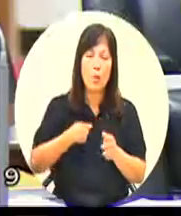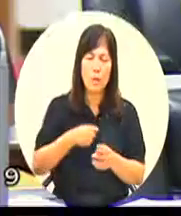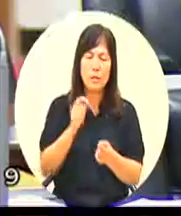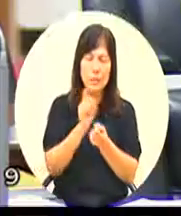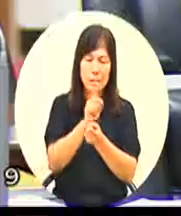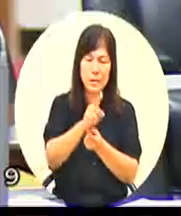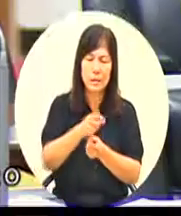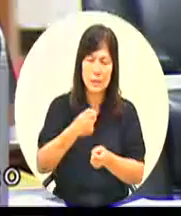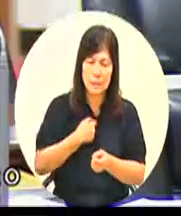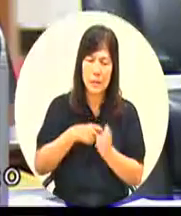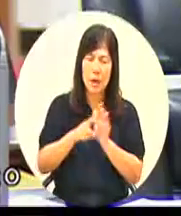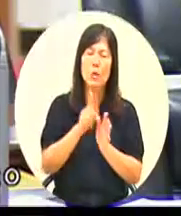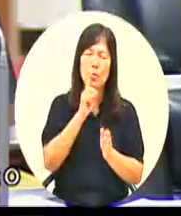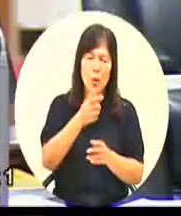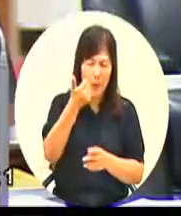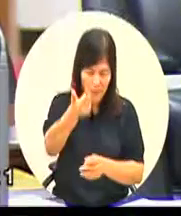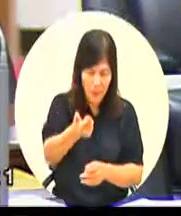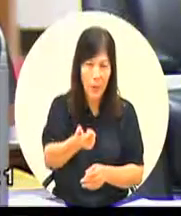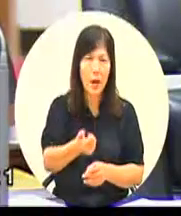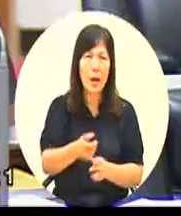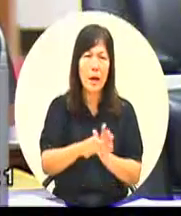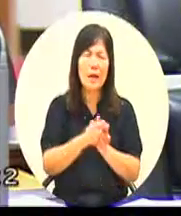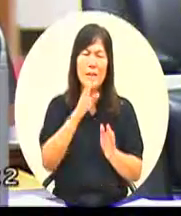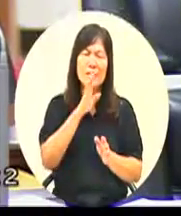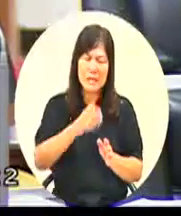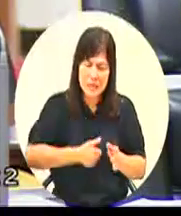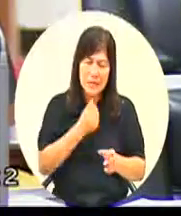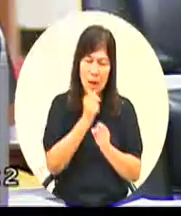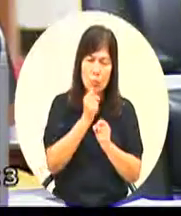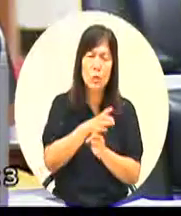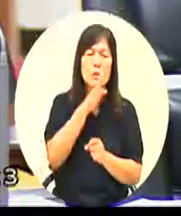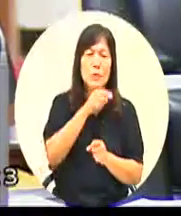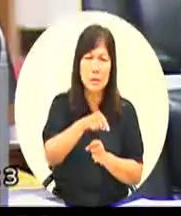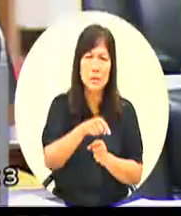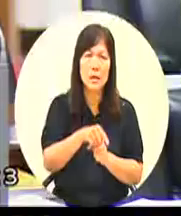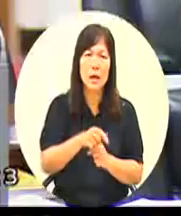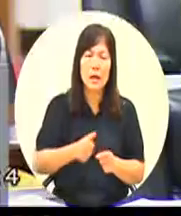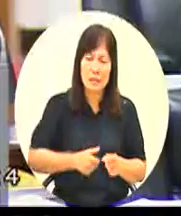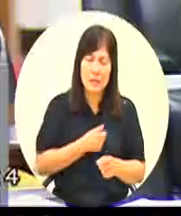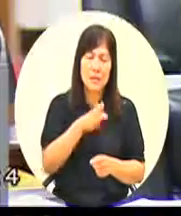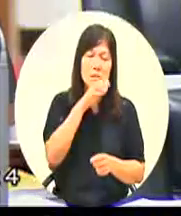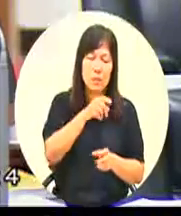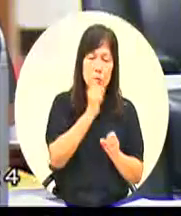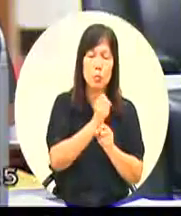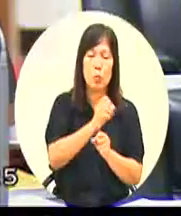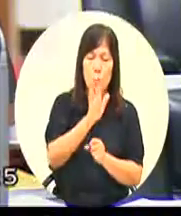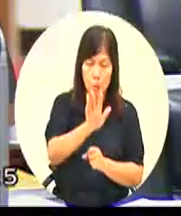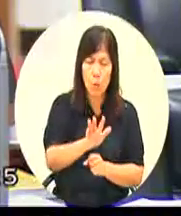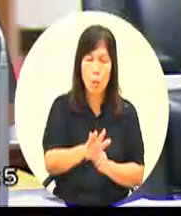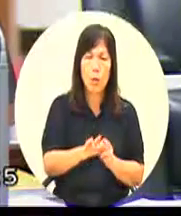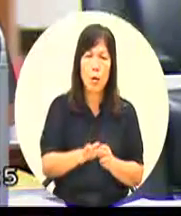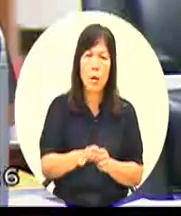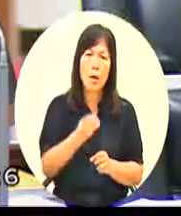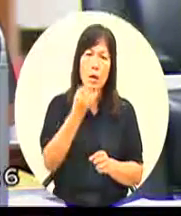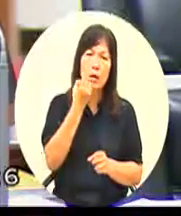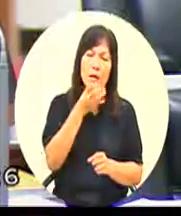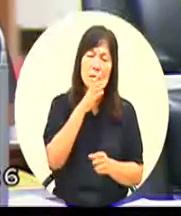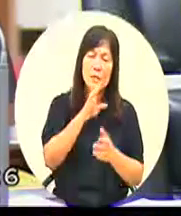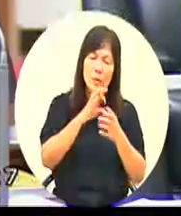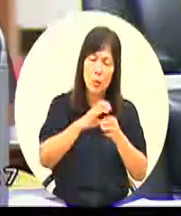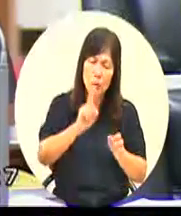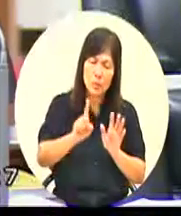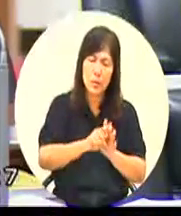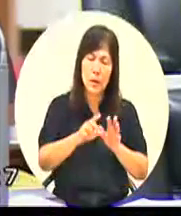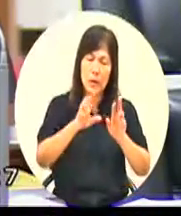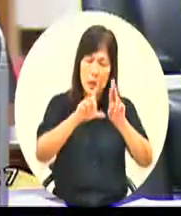你讲的都很好听， 事实上是这样子做的， 对，事实都是这样子做的，为什么我们到今年年